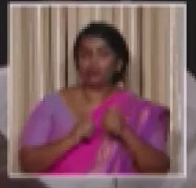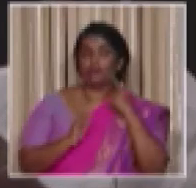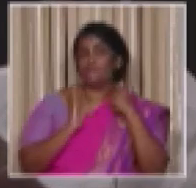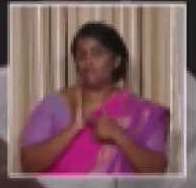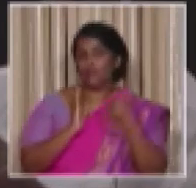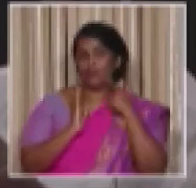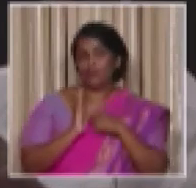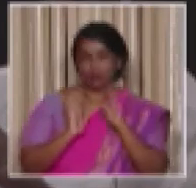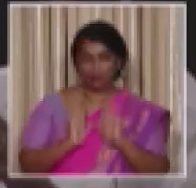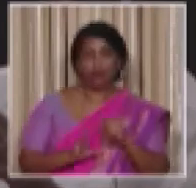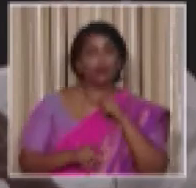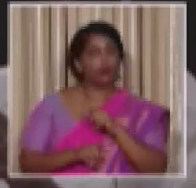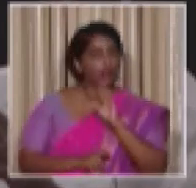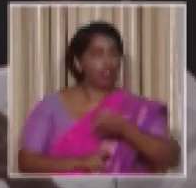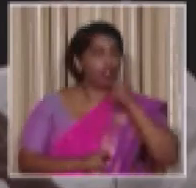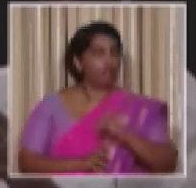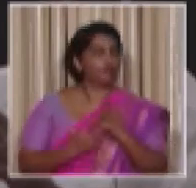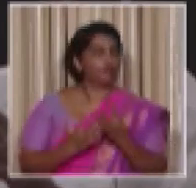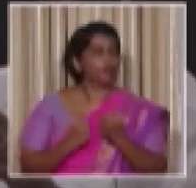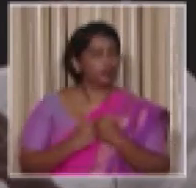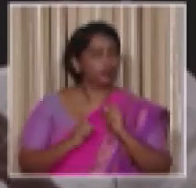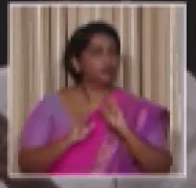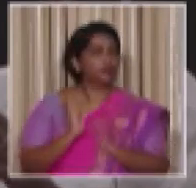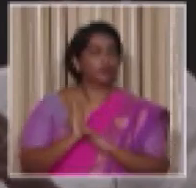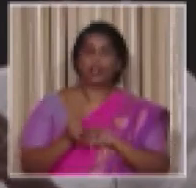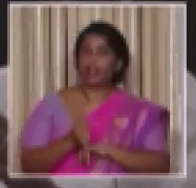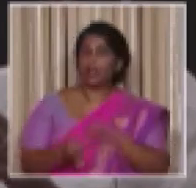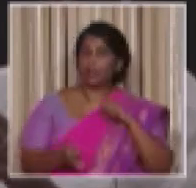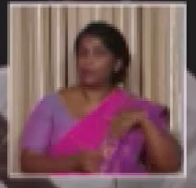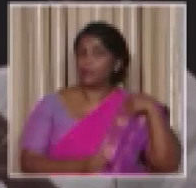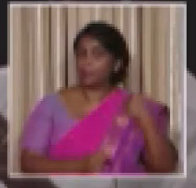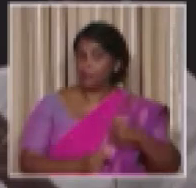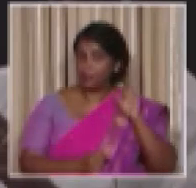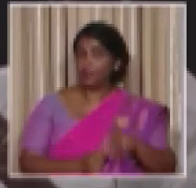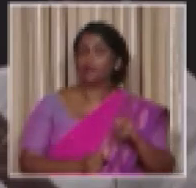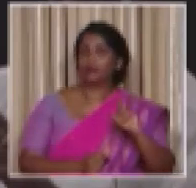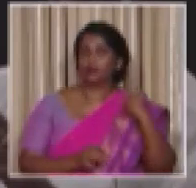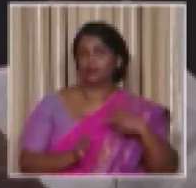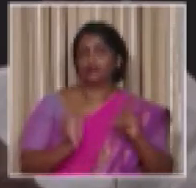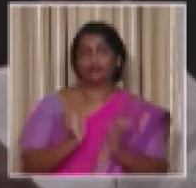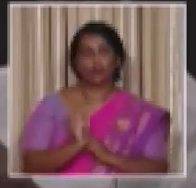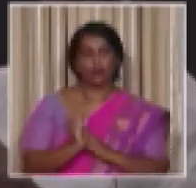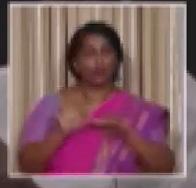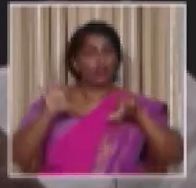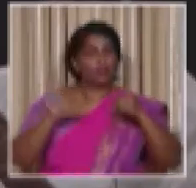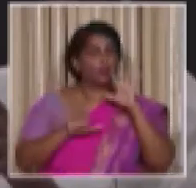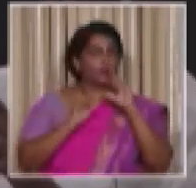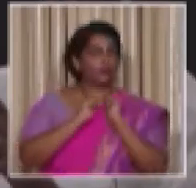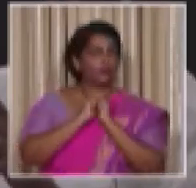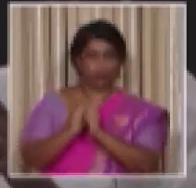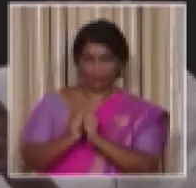විභාගය. ඒ සඳහා අනුමැතිය ලැබුණා අග්‍රාමාත්‍ය ලේකම්තුමාගේ ප්‍රධානත්වයෙන් චිත්තවිච අනු කමිටුව මගින් 705ක් බඳවා